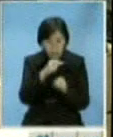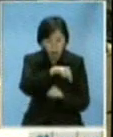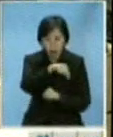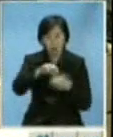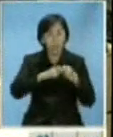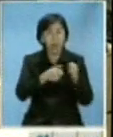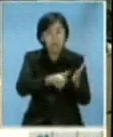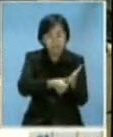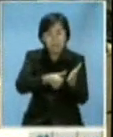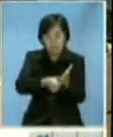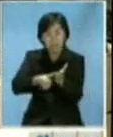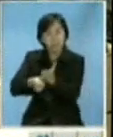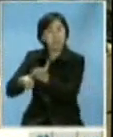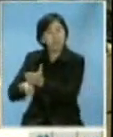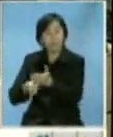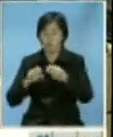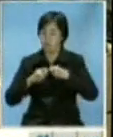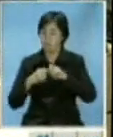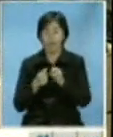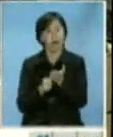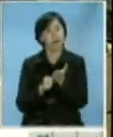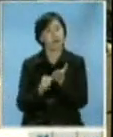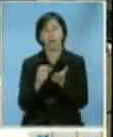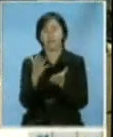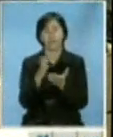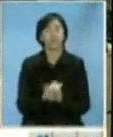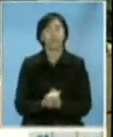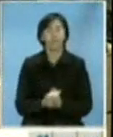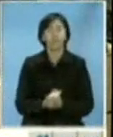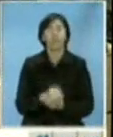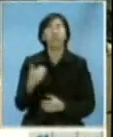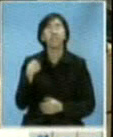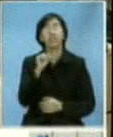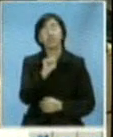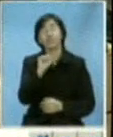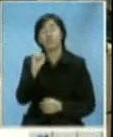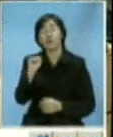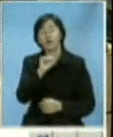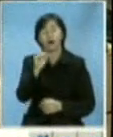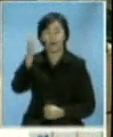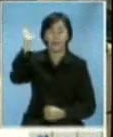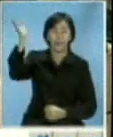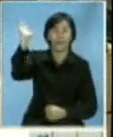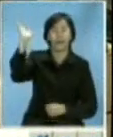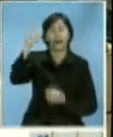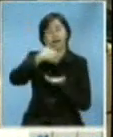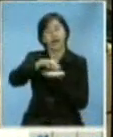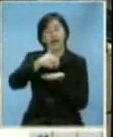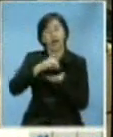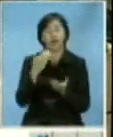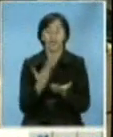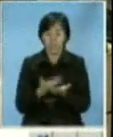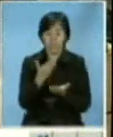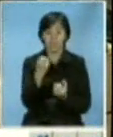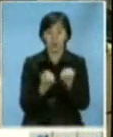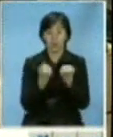ไขปัญหาท่านประธานครับโดยเฉพาะมีเพื่อนสมาชิกหลายท่านได้อภิปรายเรื่องรถคัน